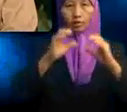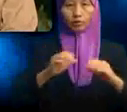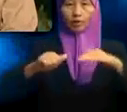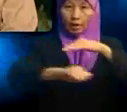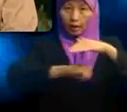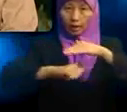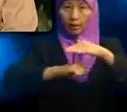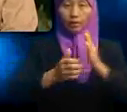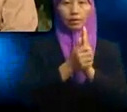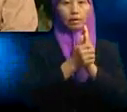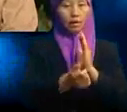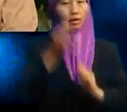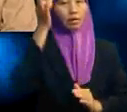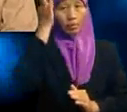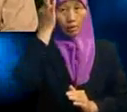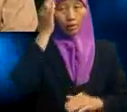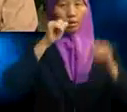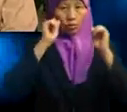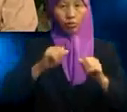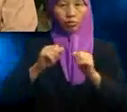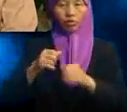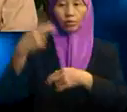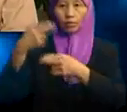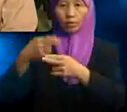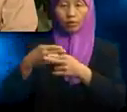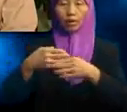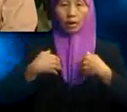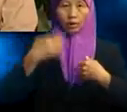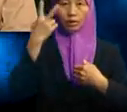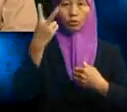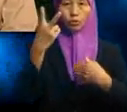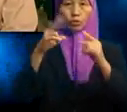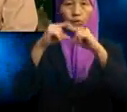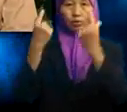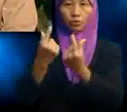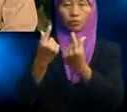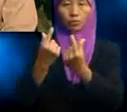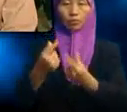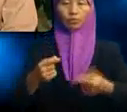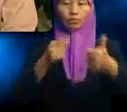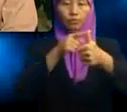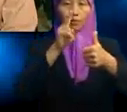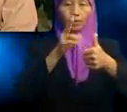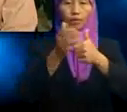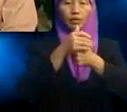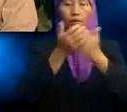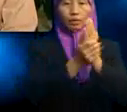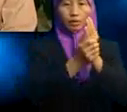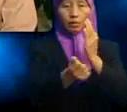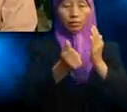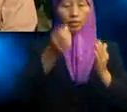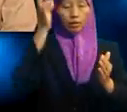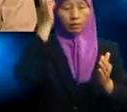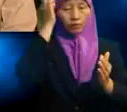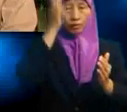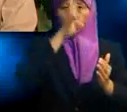kemahiran berfikir ini dapat dikategorikan kepada dua kategori, iaitu kemahiran berfikir secara kritis